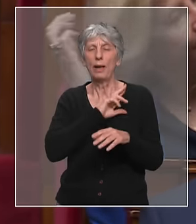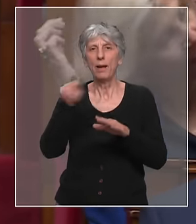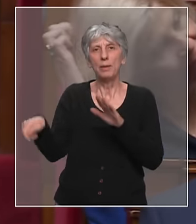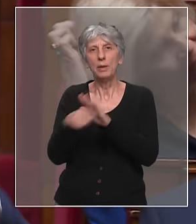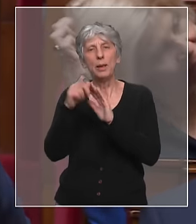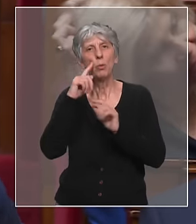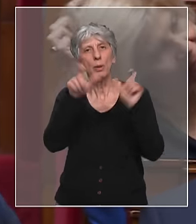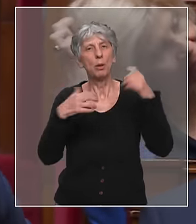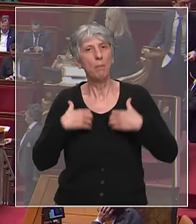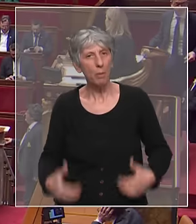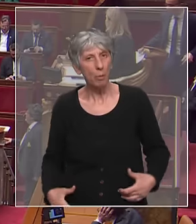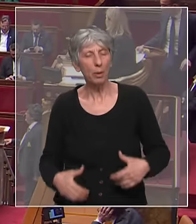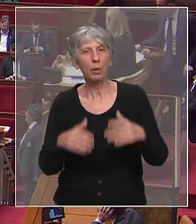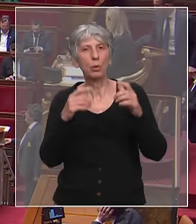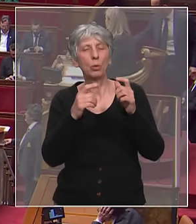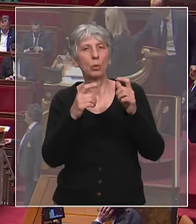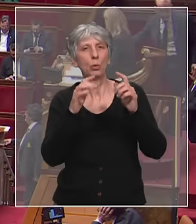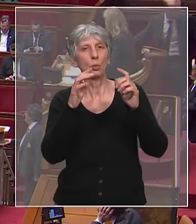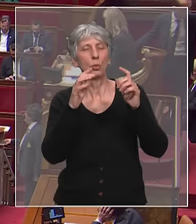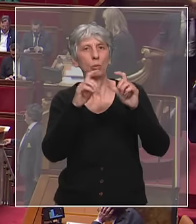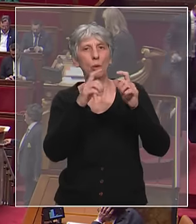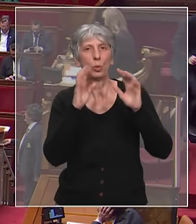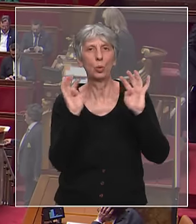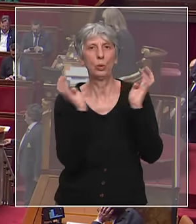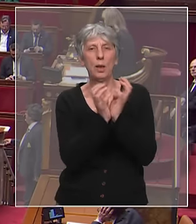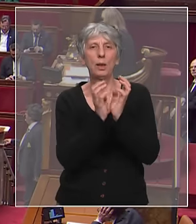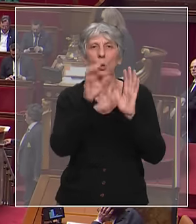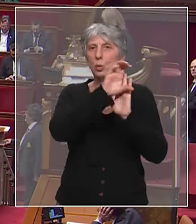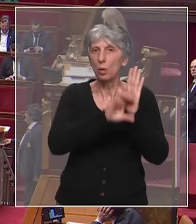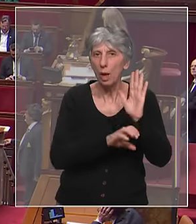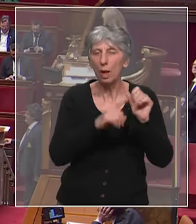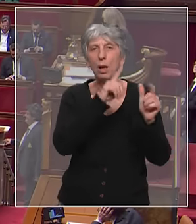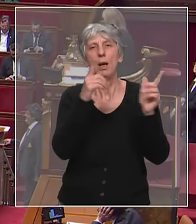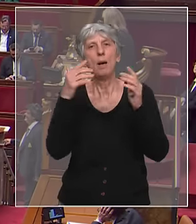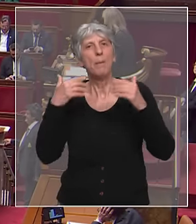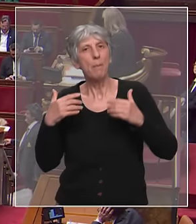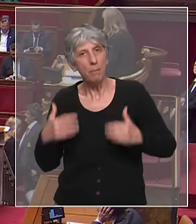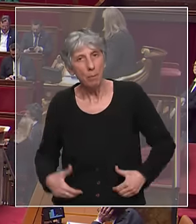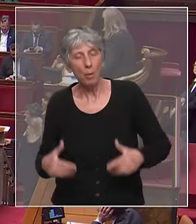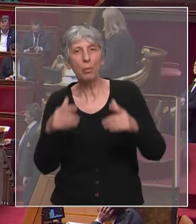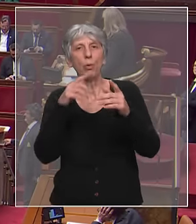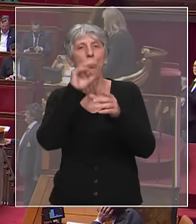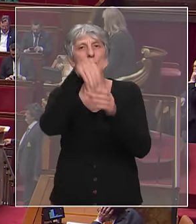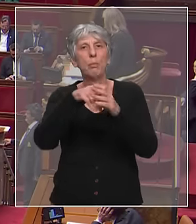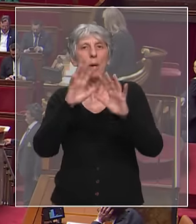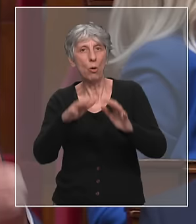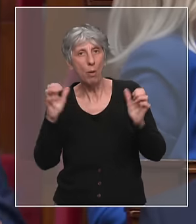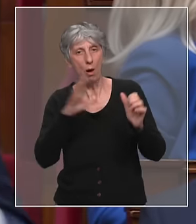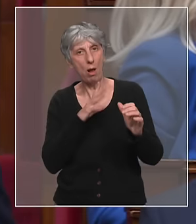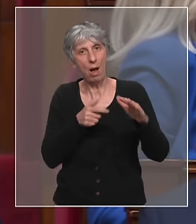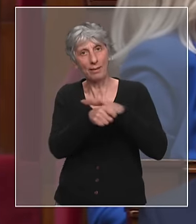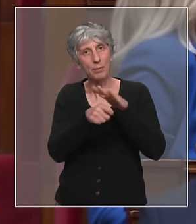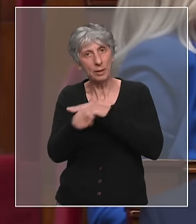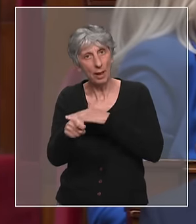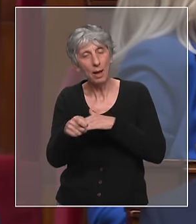Conseil constitutionnel, pour les membres nommés dans les autorités administratives indépendantes et y compris pour les parlementaires qui ont une indemnité parlementaire et dont certains